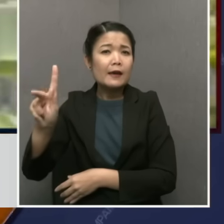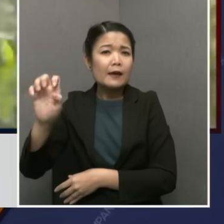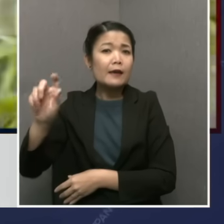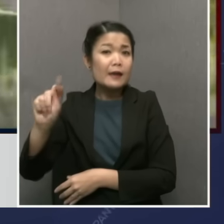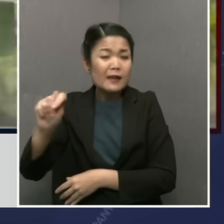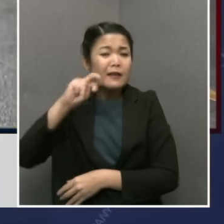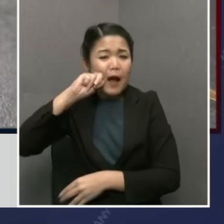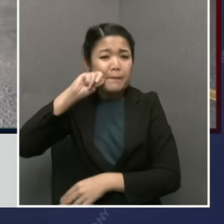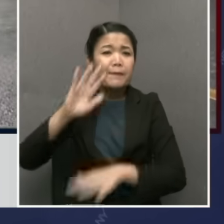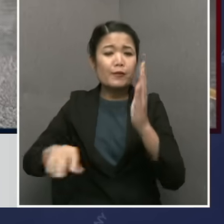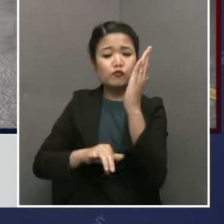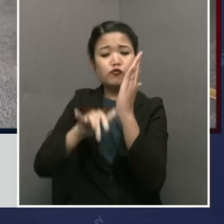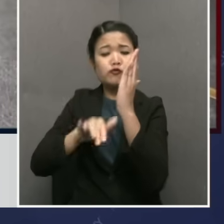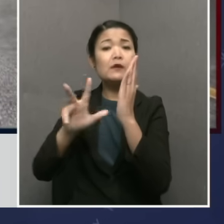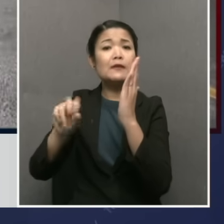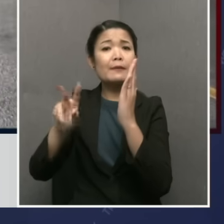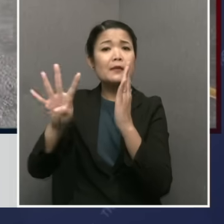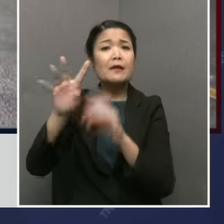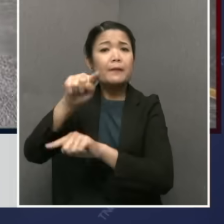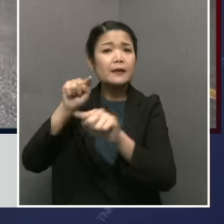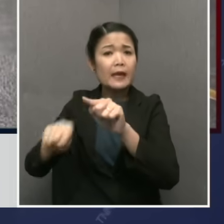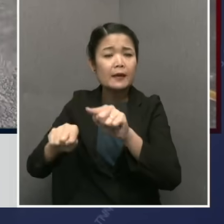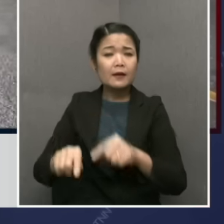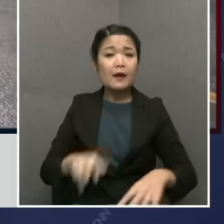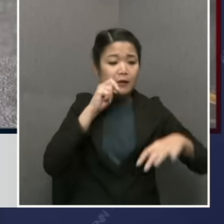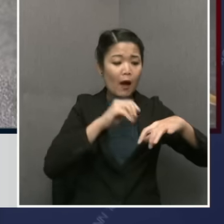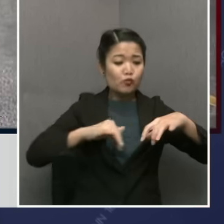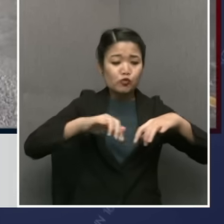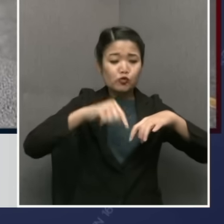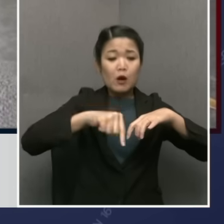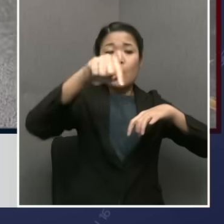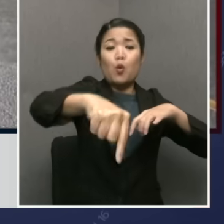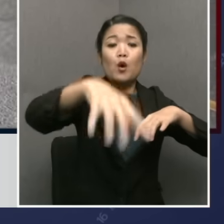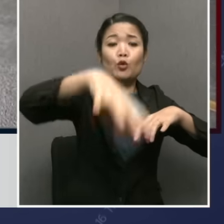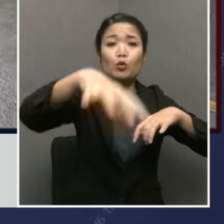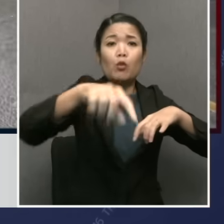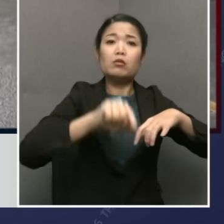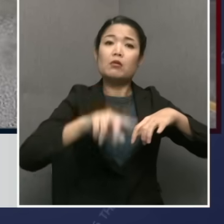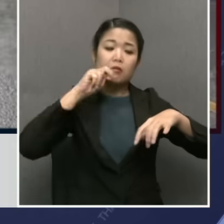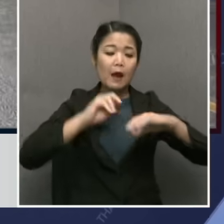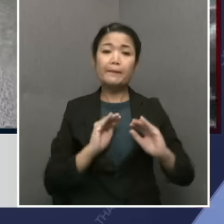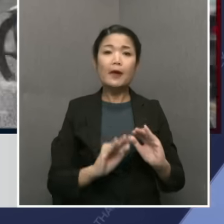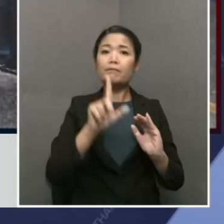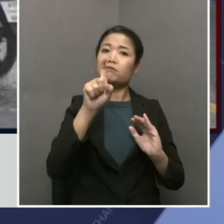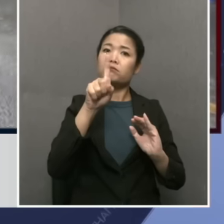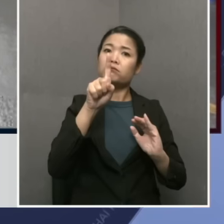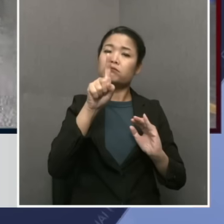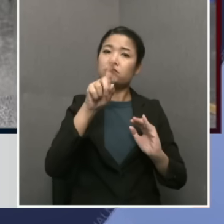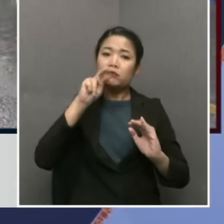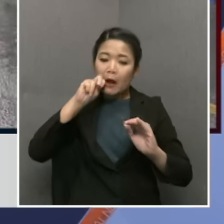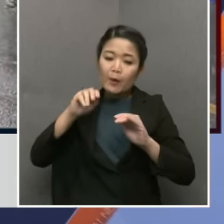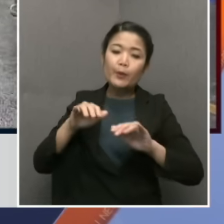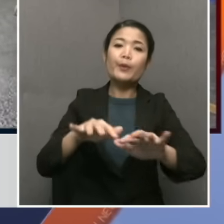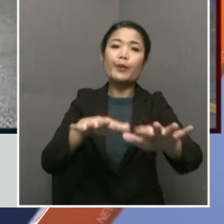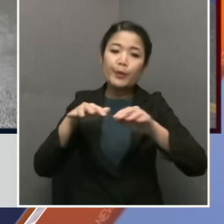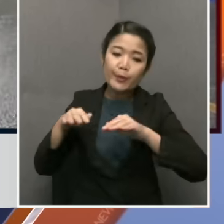เกิดมาตกใต้อ่างเก็บน้ำพอตกใต้อ่างเก็บน้ำปุ๊บนี่เอ่อน้ำก็จะไม่สามารถเก็บไว้ในอ่างได้ก็จะไหลลงมาไหล